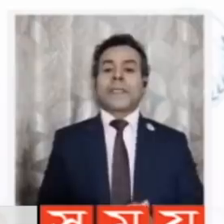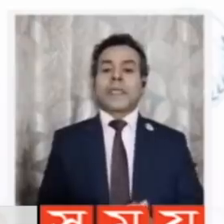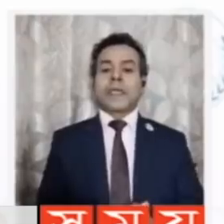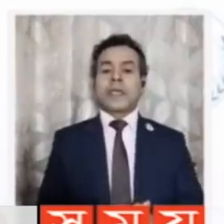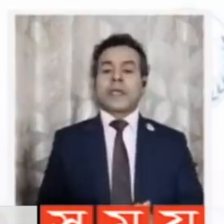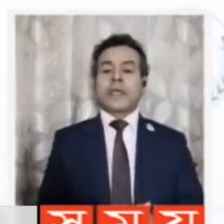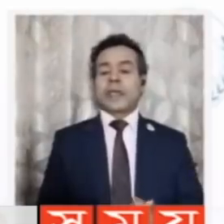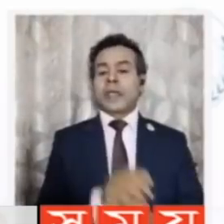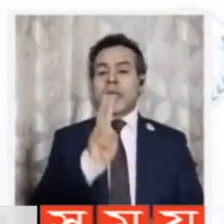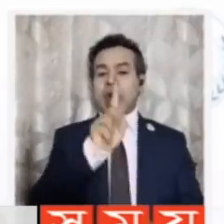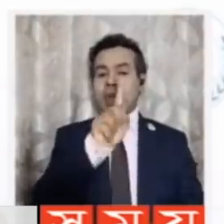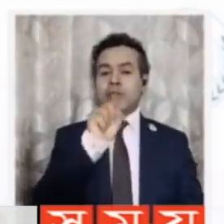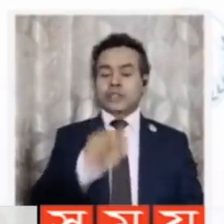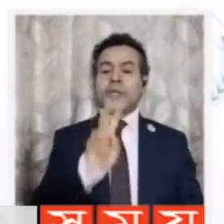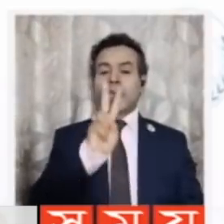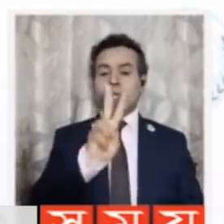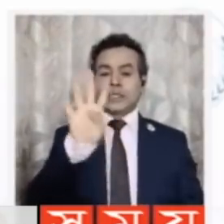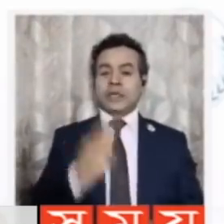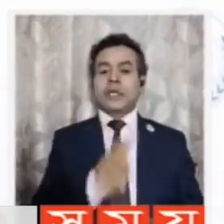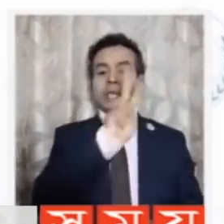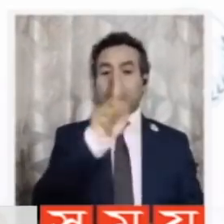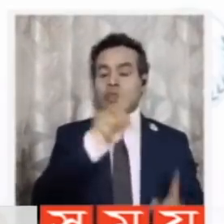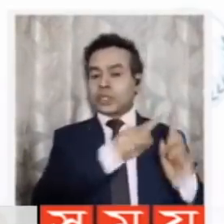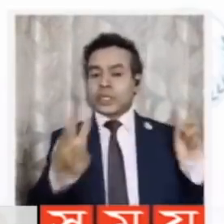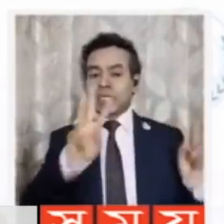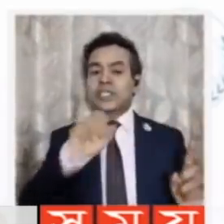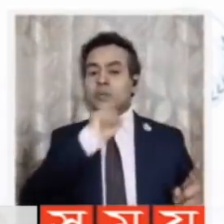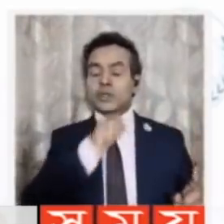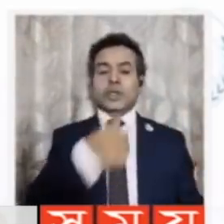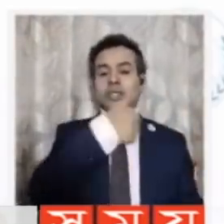1.14%, 21 থেকে 30 বছরের মধ্যে 67 জন,